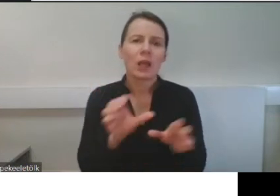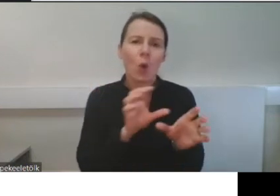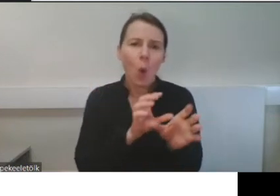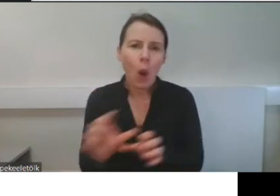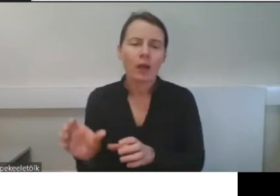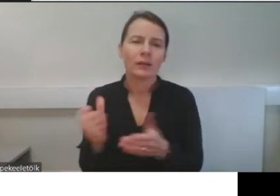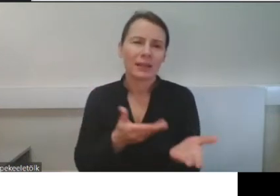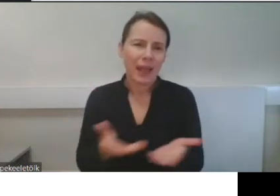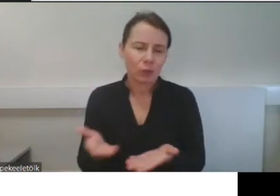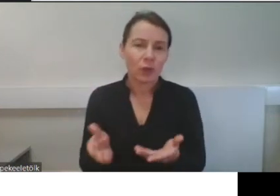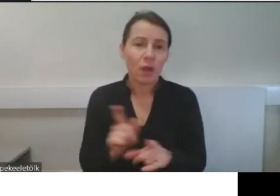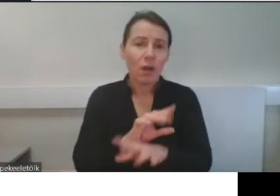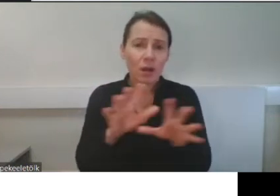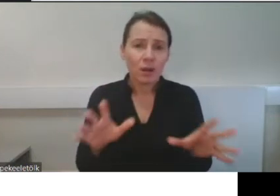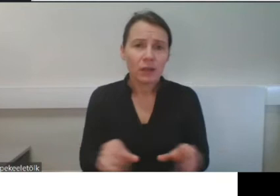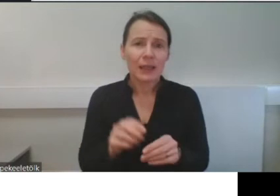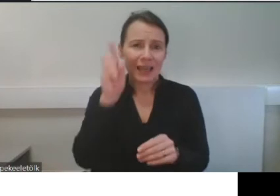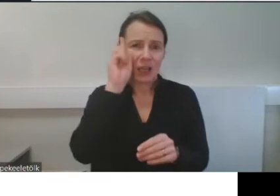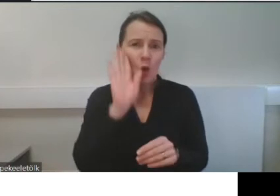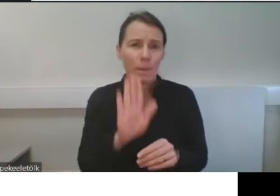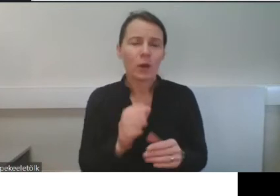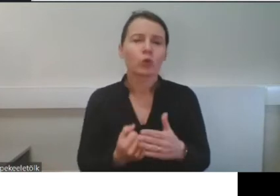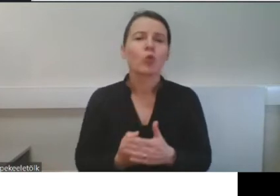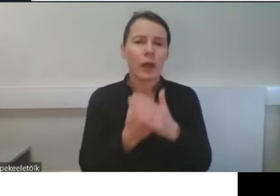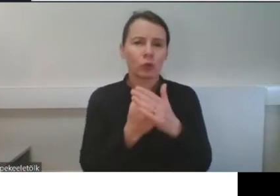Sotsiaalkindlustusametil tegelikult ohvriabi teenused on ka üks